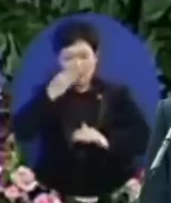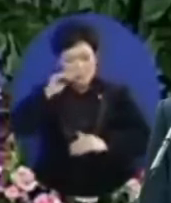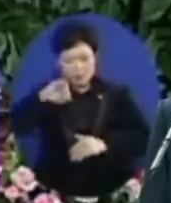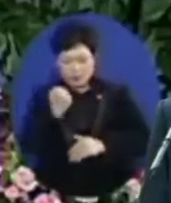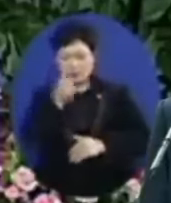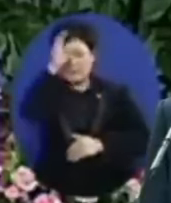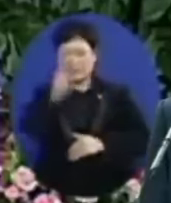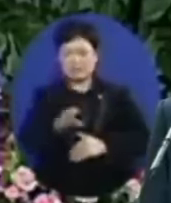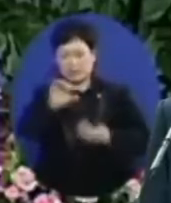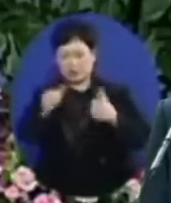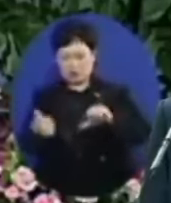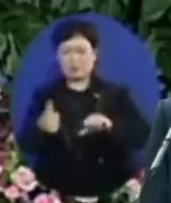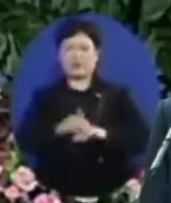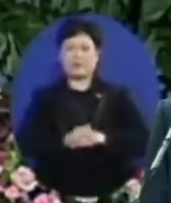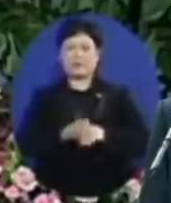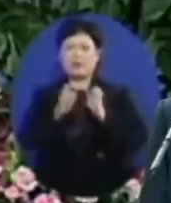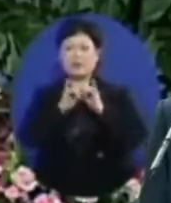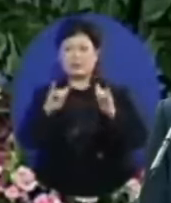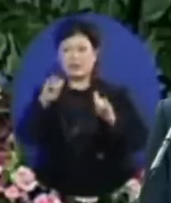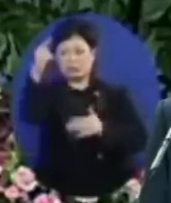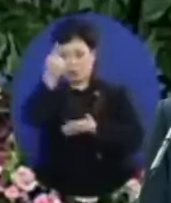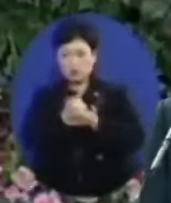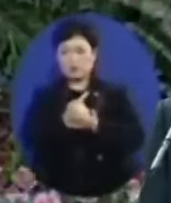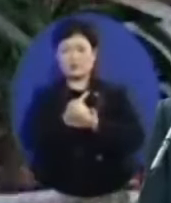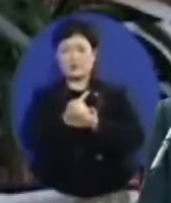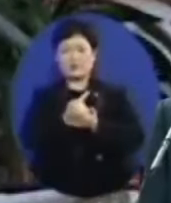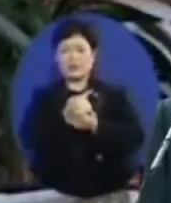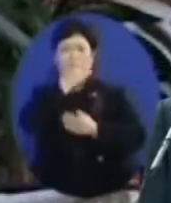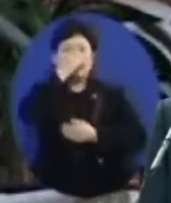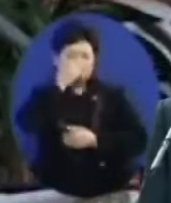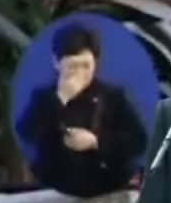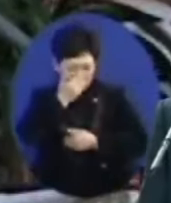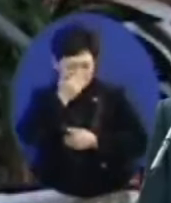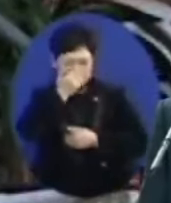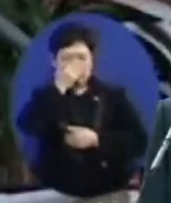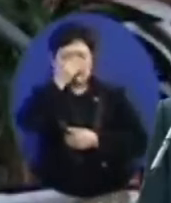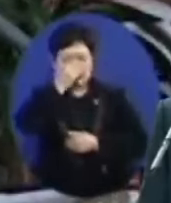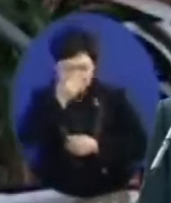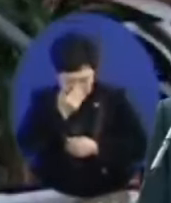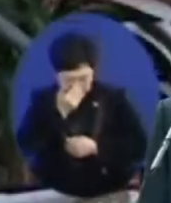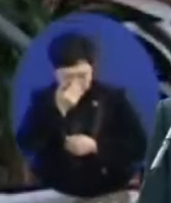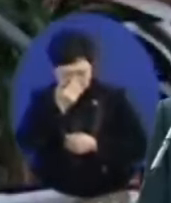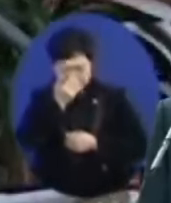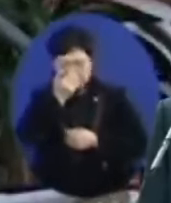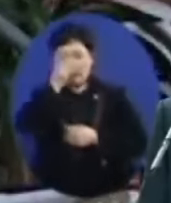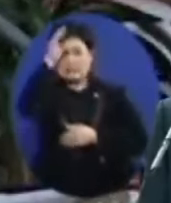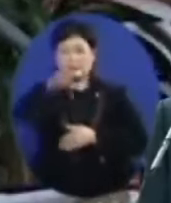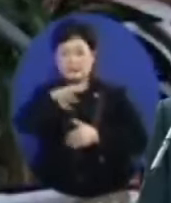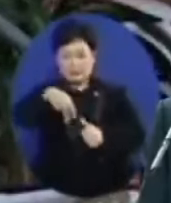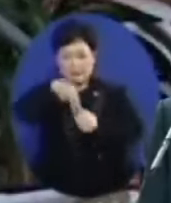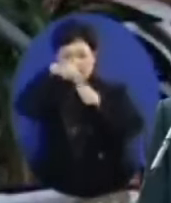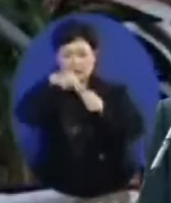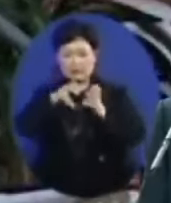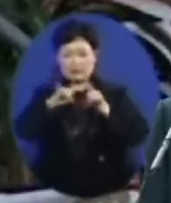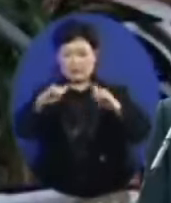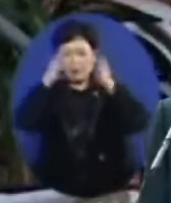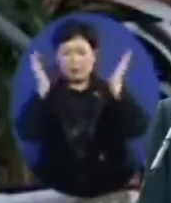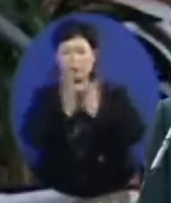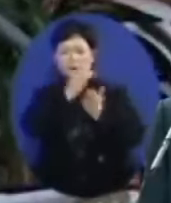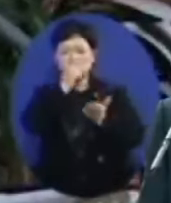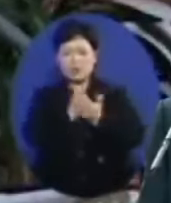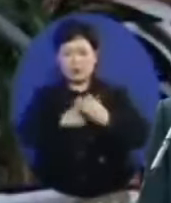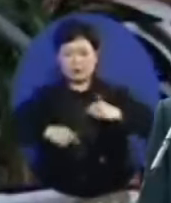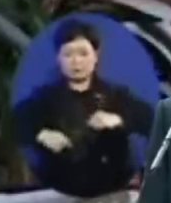십자가에 죽으십니다. 사람으로 오셔서 겸손하게 낮아져서 십자가에 매달려 인간의 모든 죄와